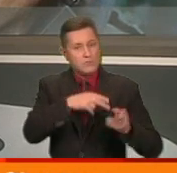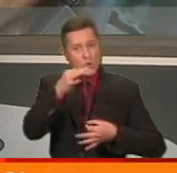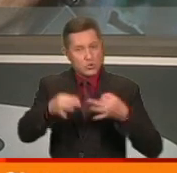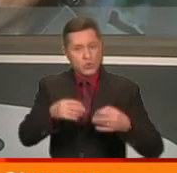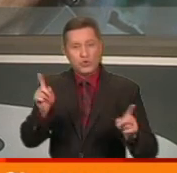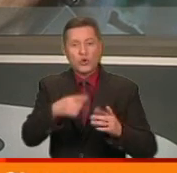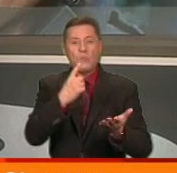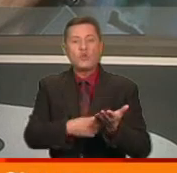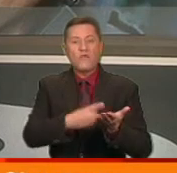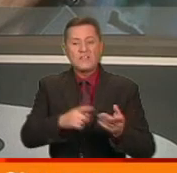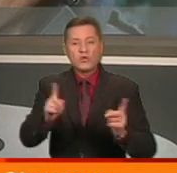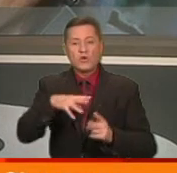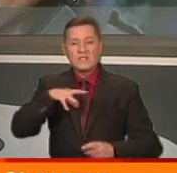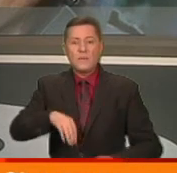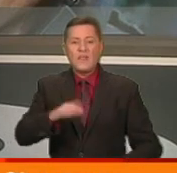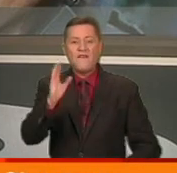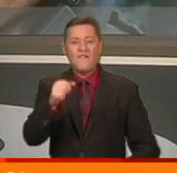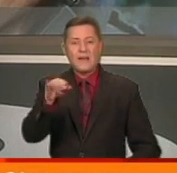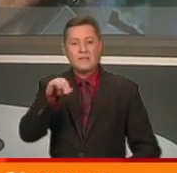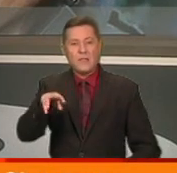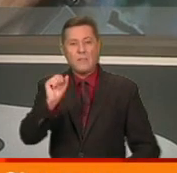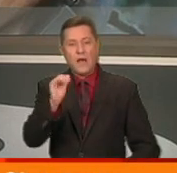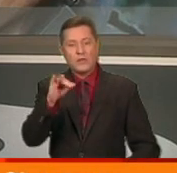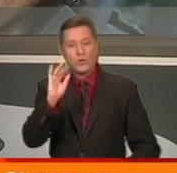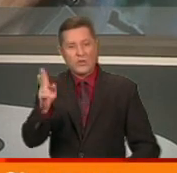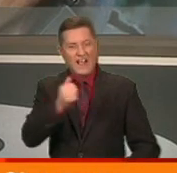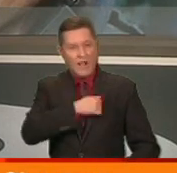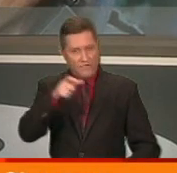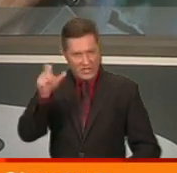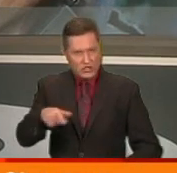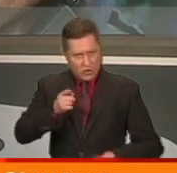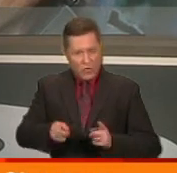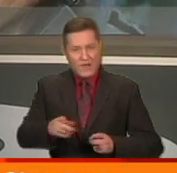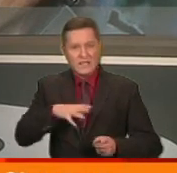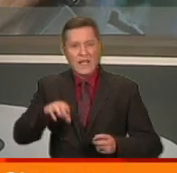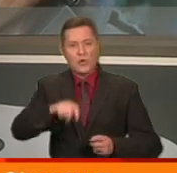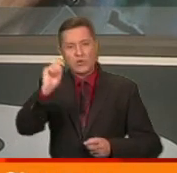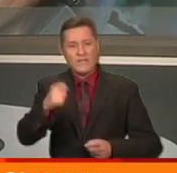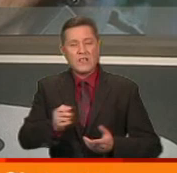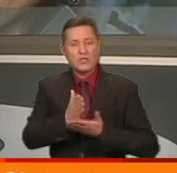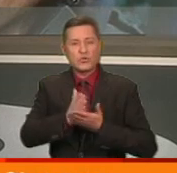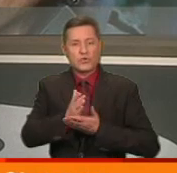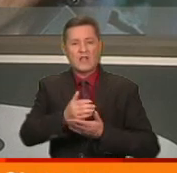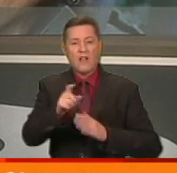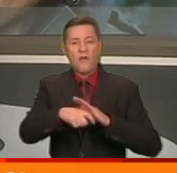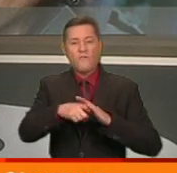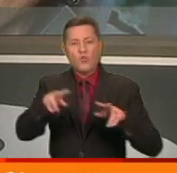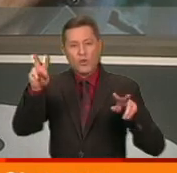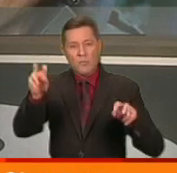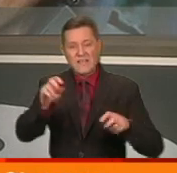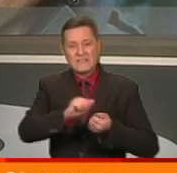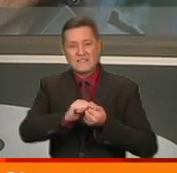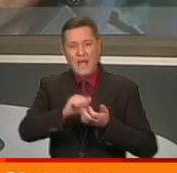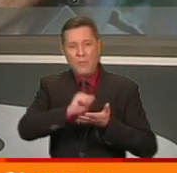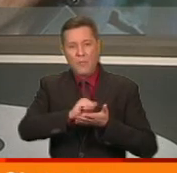довести, що загиблий Вадим Антонов таки військовик і загинув на війні. Вадим служив у батальйоні Донбасі і за паперами